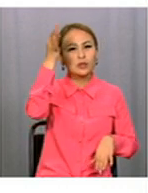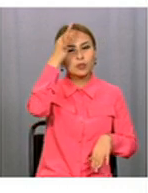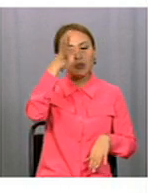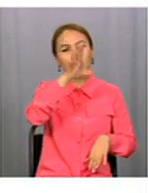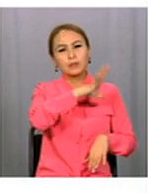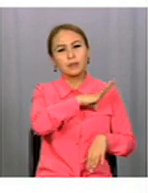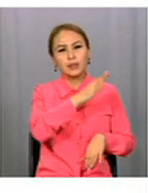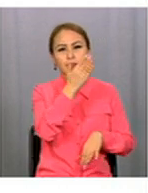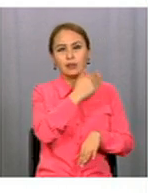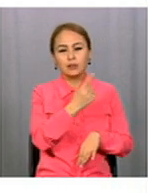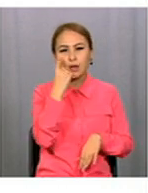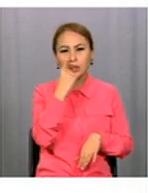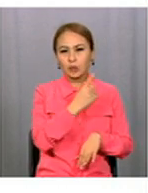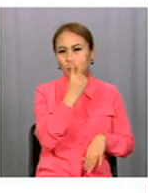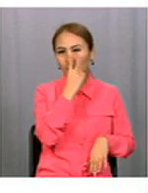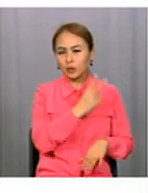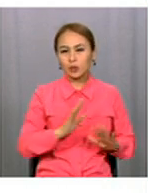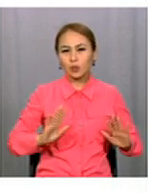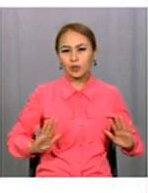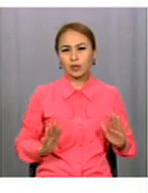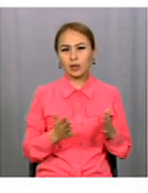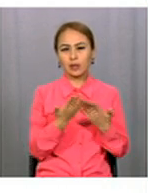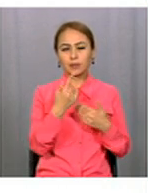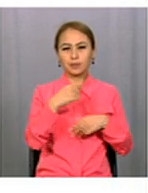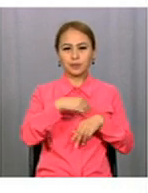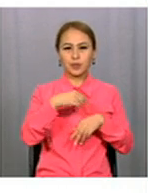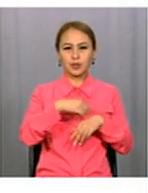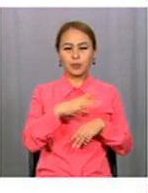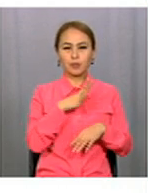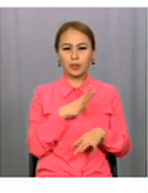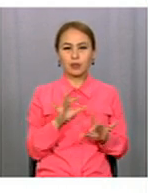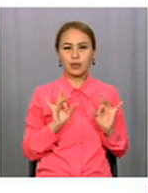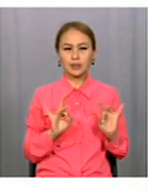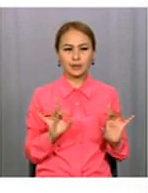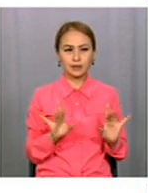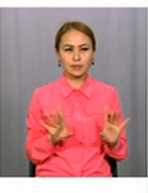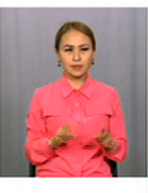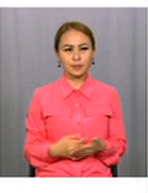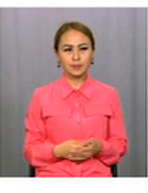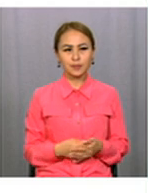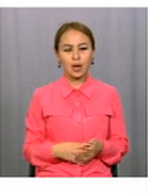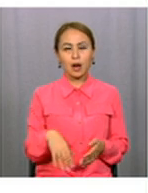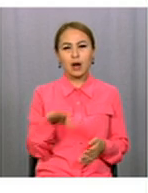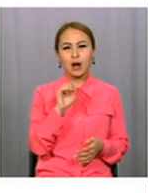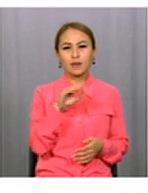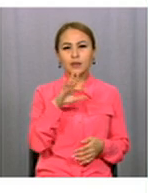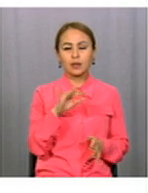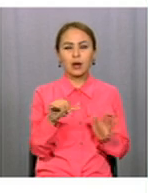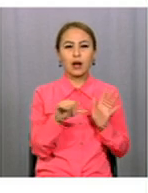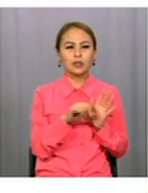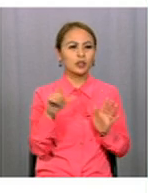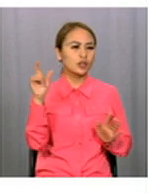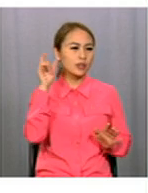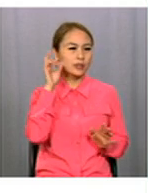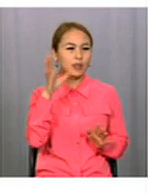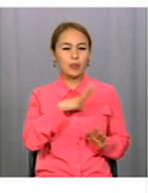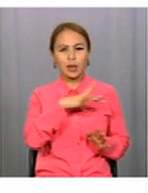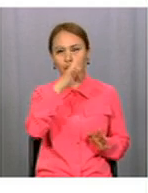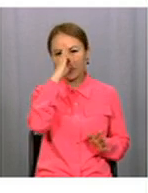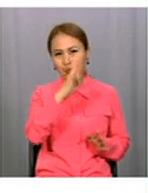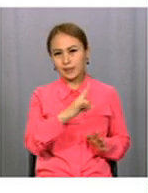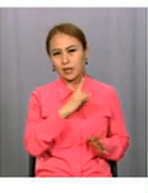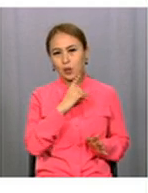бала көзімен көрген оқиғаларды бейнелі жеткізе білді. Автордың 6 жасында Қазақстан